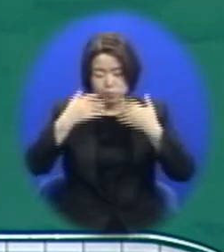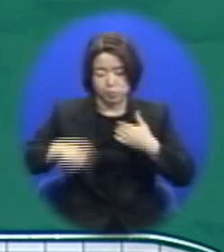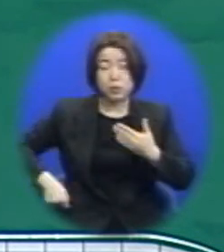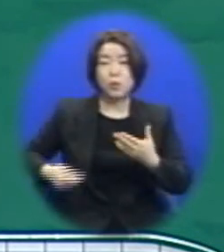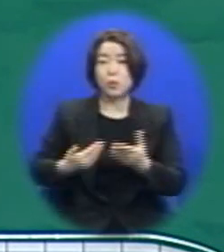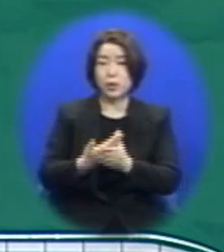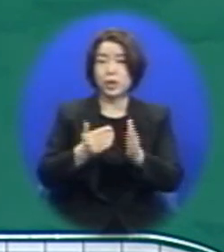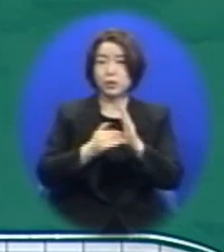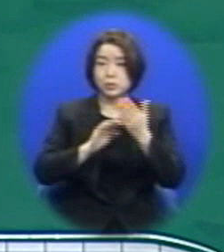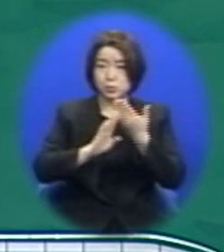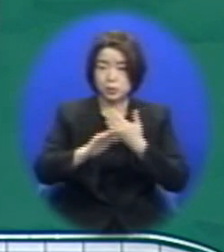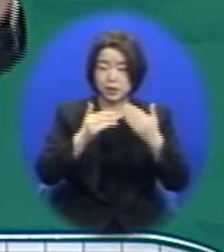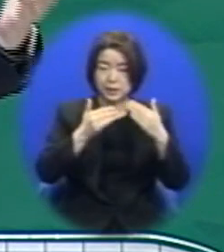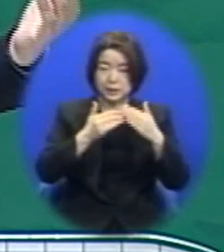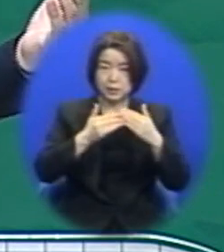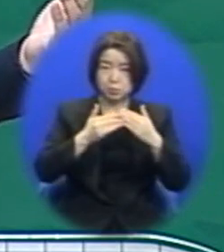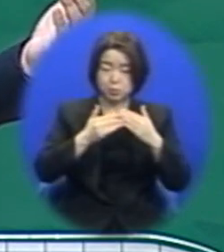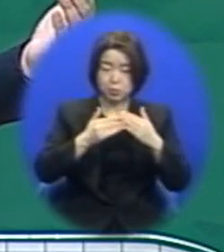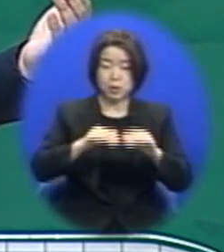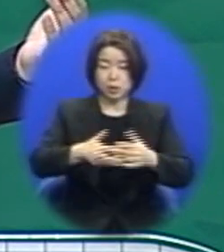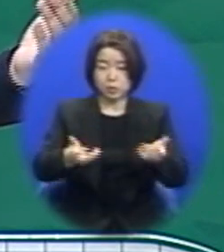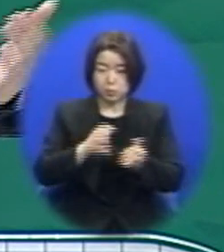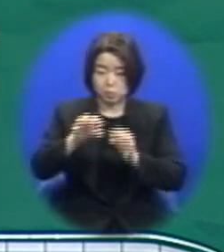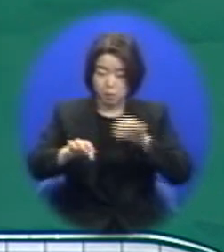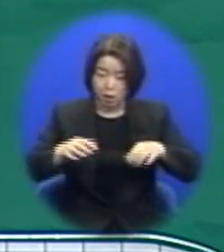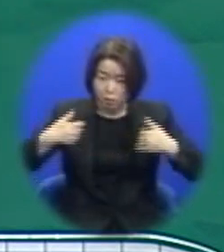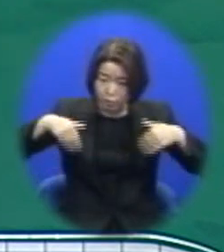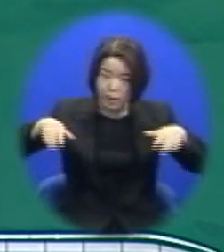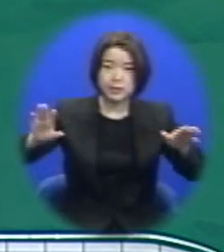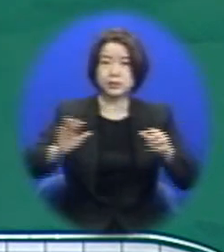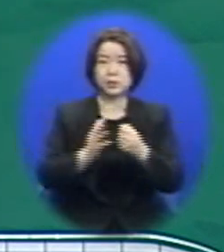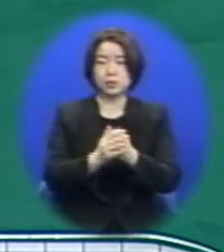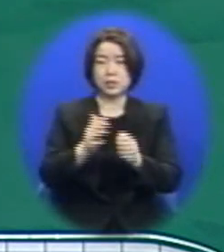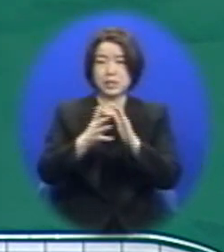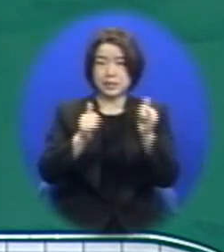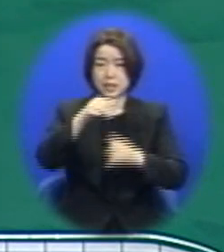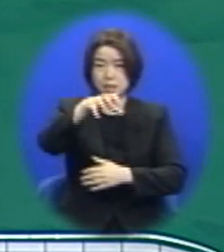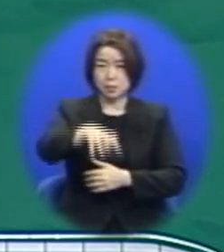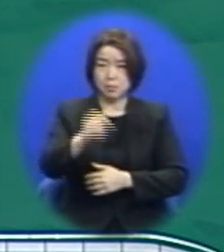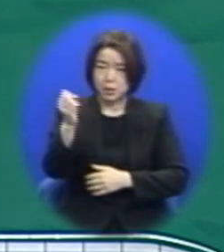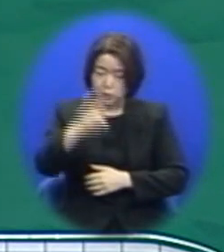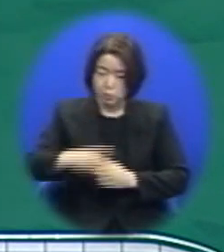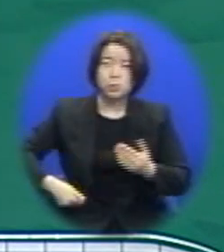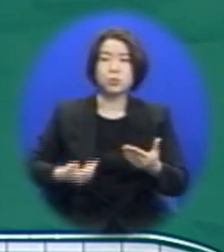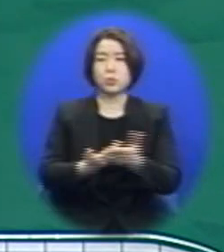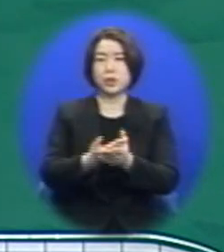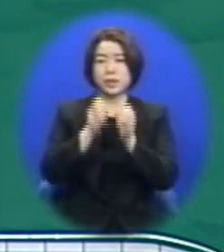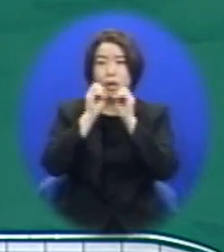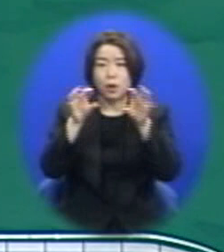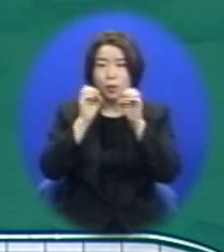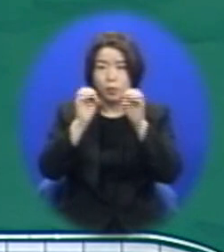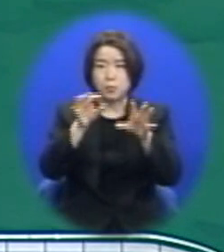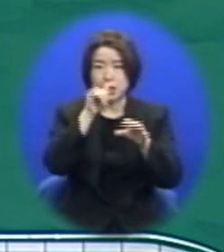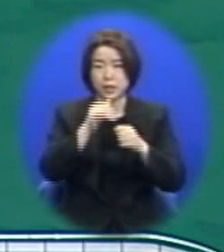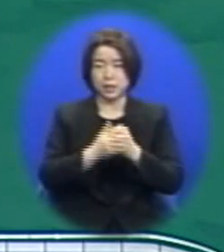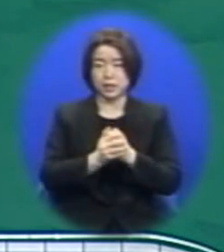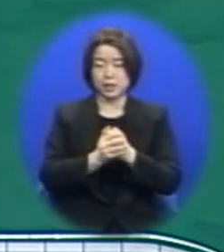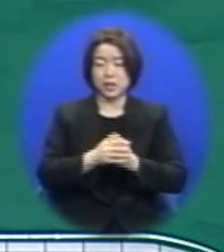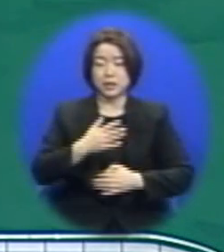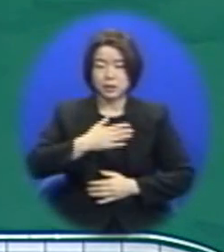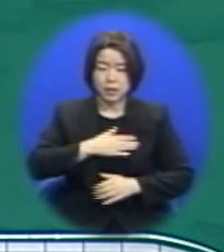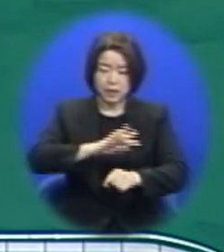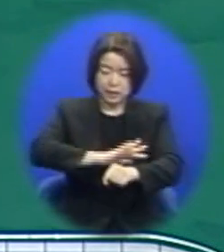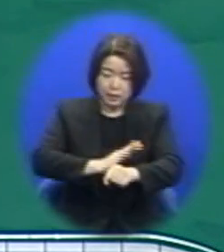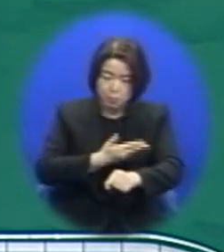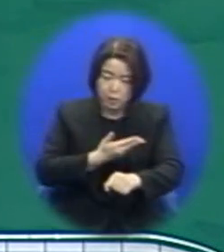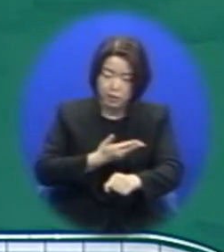그리고는 집으로 마을로 돌아가서 사람들 앞에 또 회개했어요. 자기가 잘못했다고 느끼는